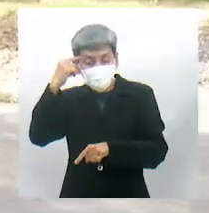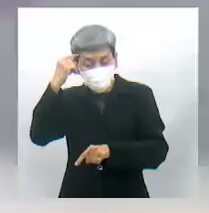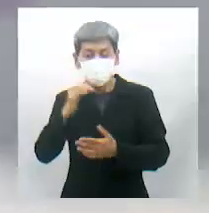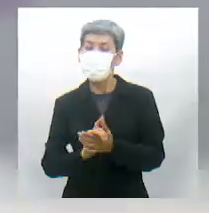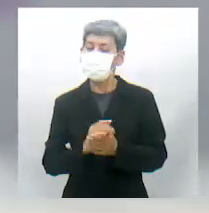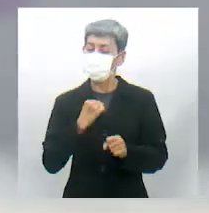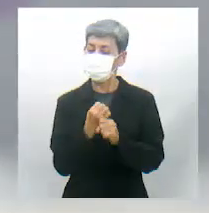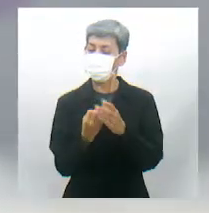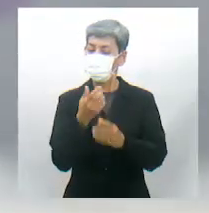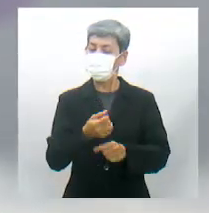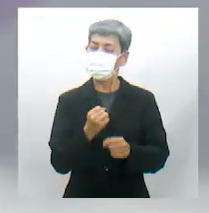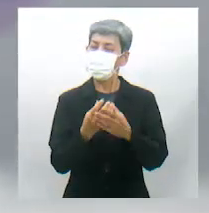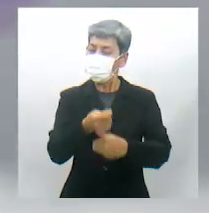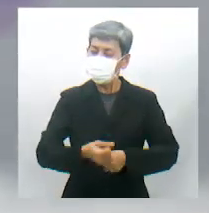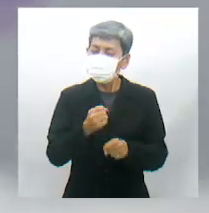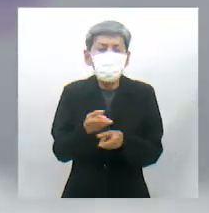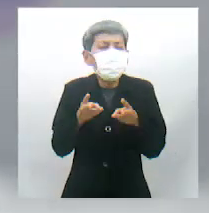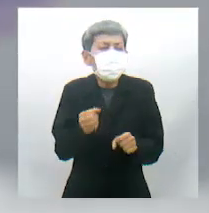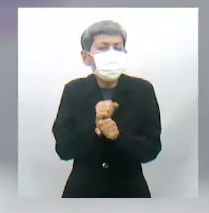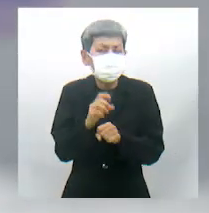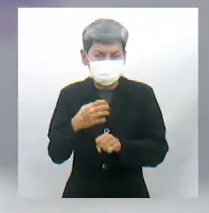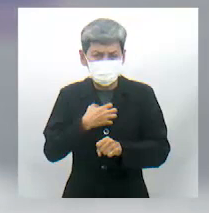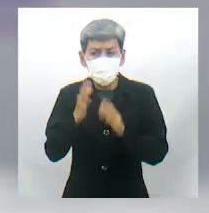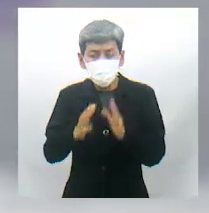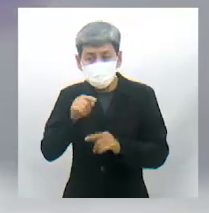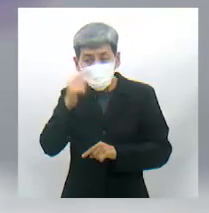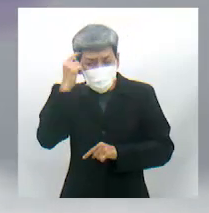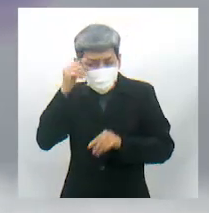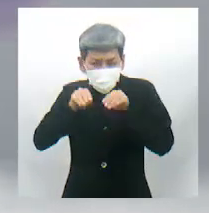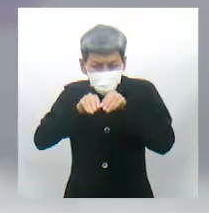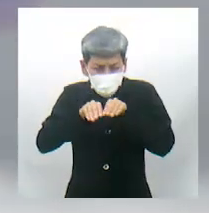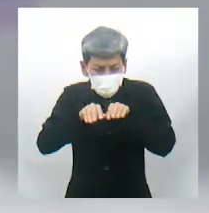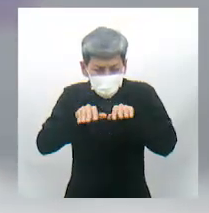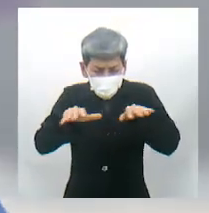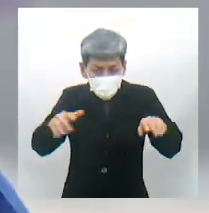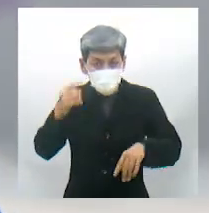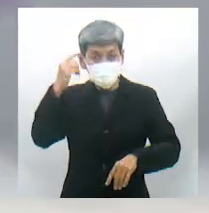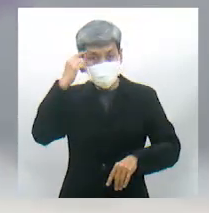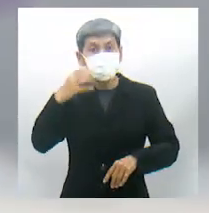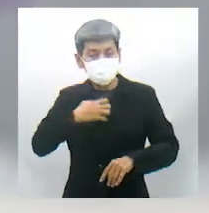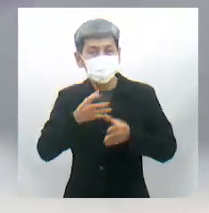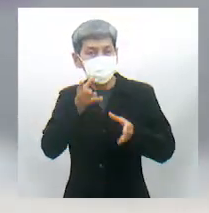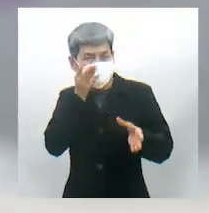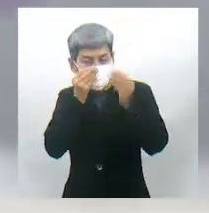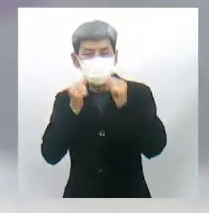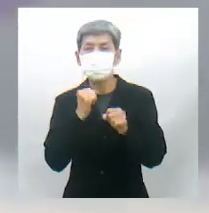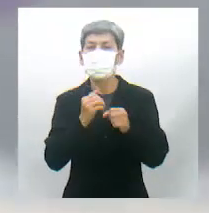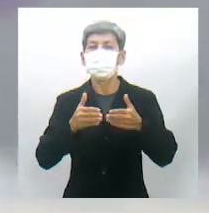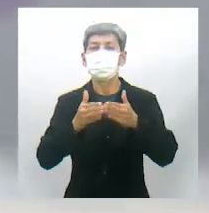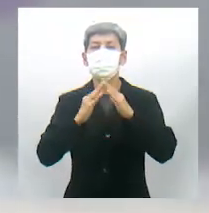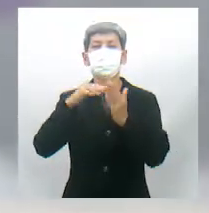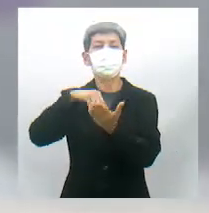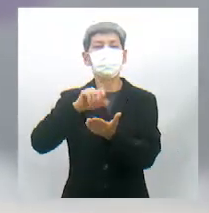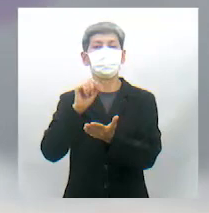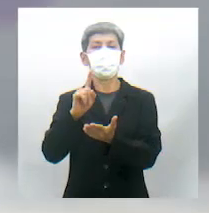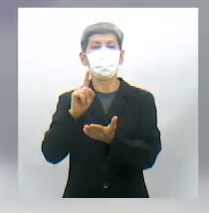ละเลยจะทำยังไงต่อที่ให้มันคนอื่นรู้มากกว่านี้ที่รู้ด้วยอยากเรียนรู้ด้วยก็เลยมาตั้งเป็นศูนย ์